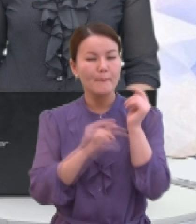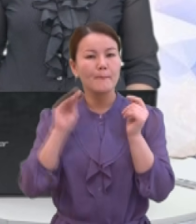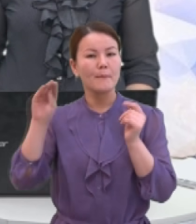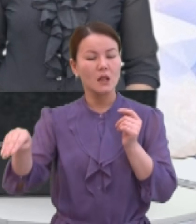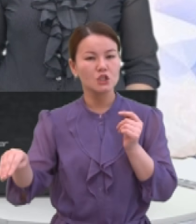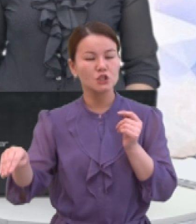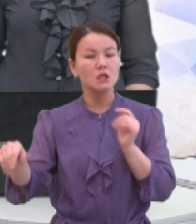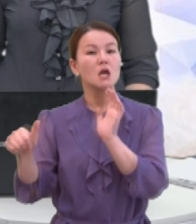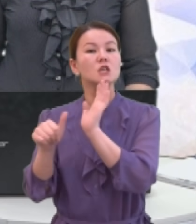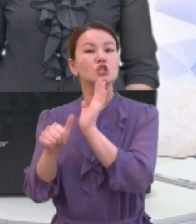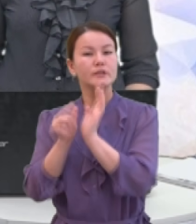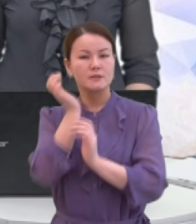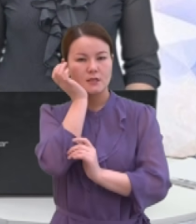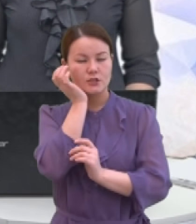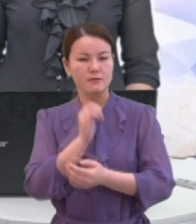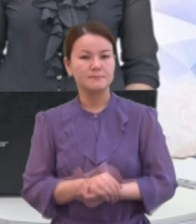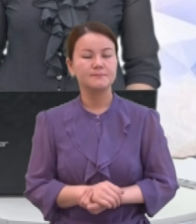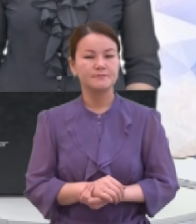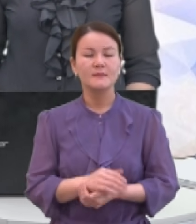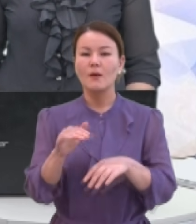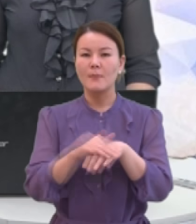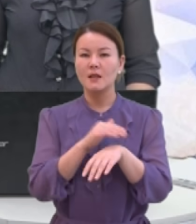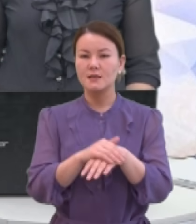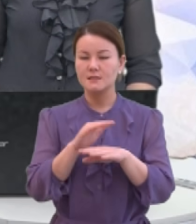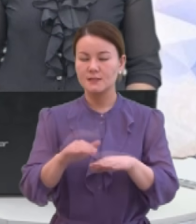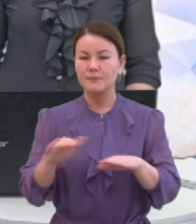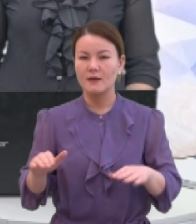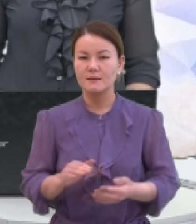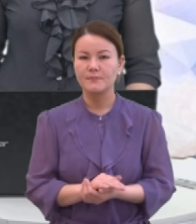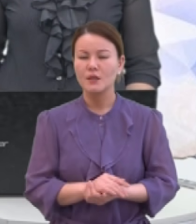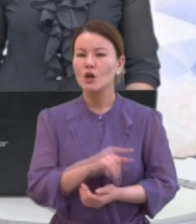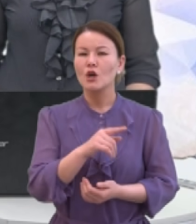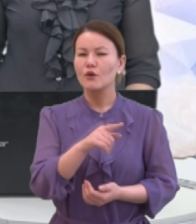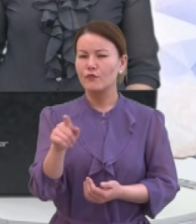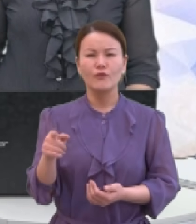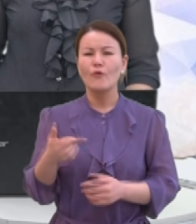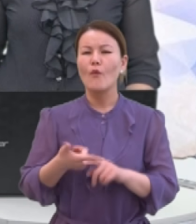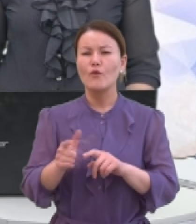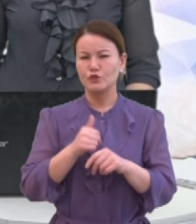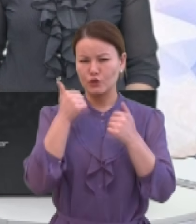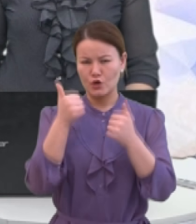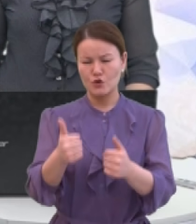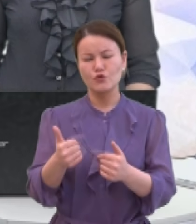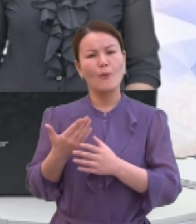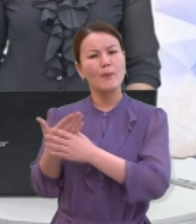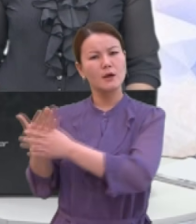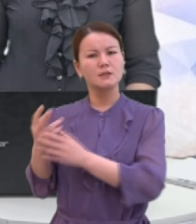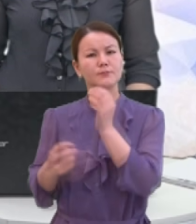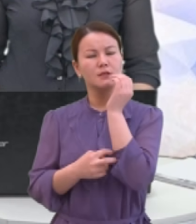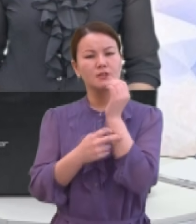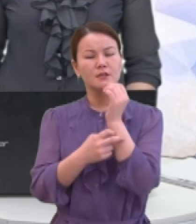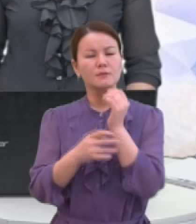6 орешков молодцы ребята вы очень хорошо помогли бельчатам и